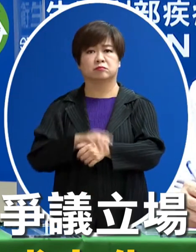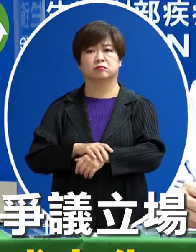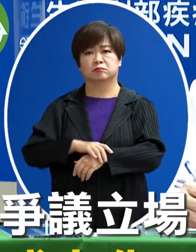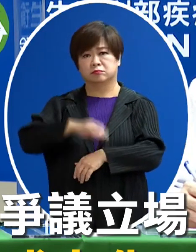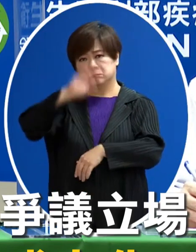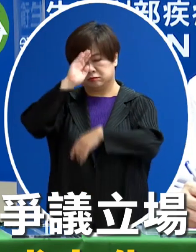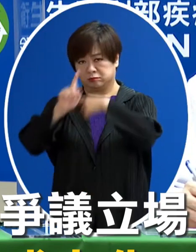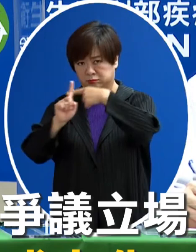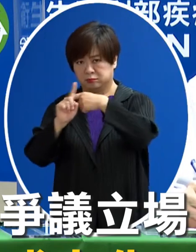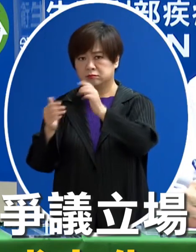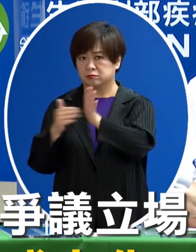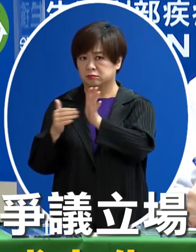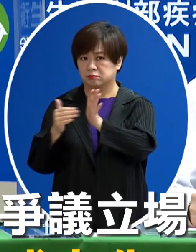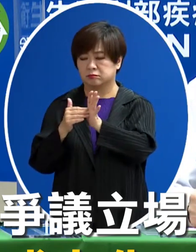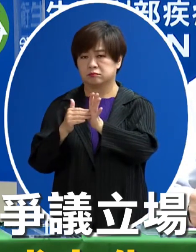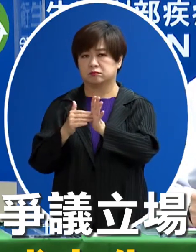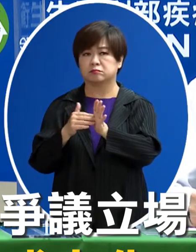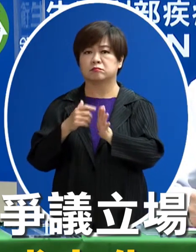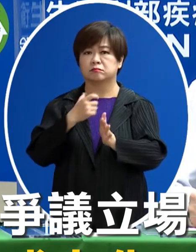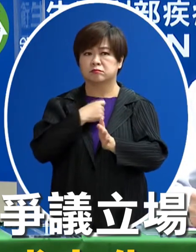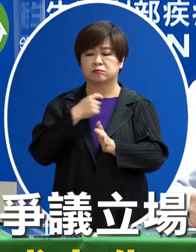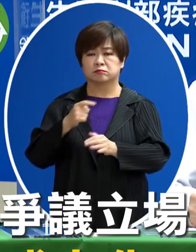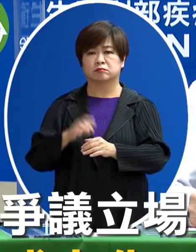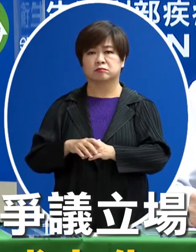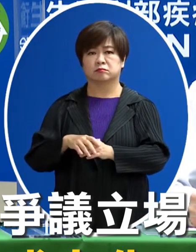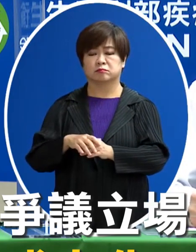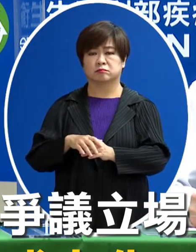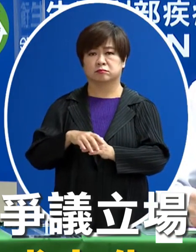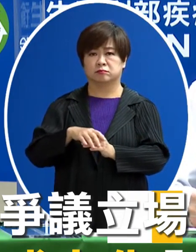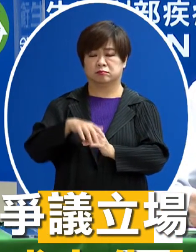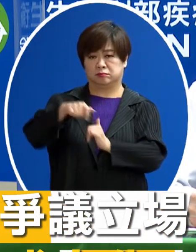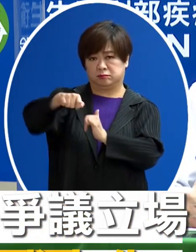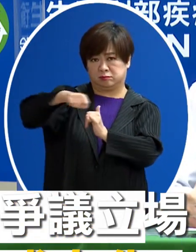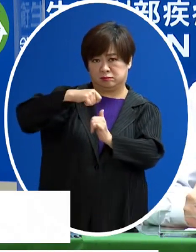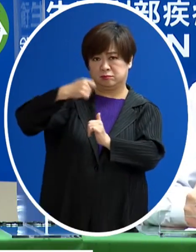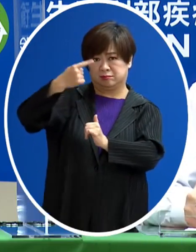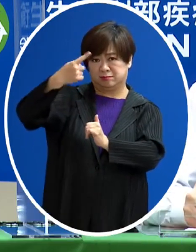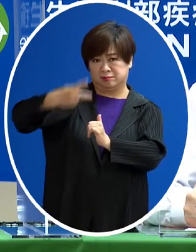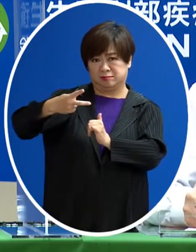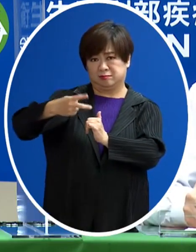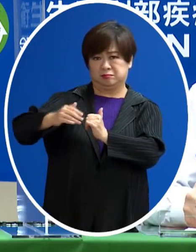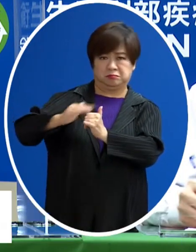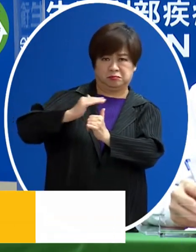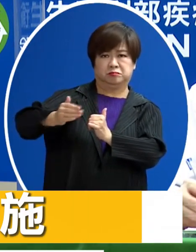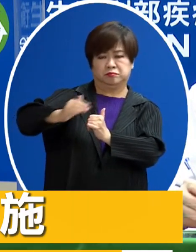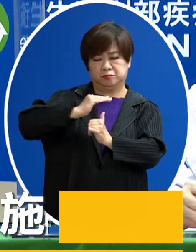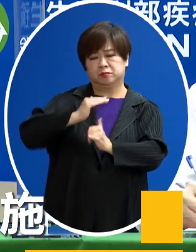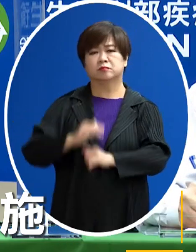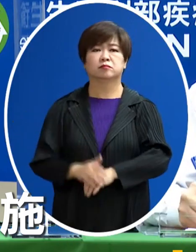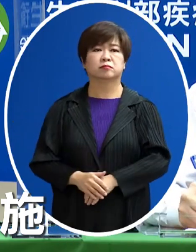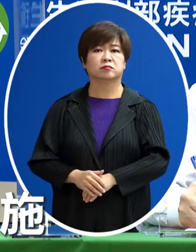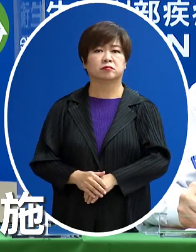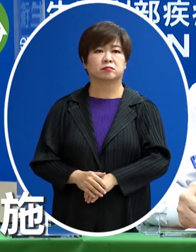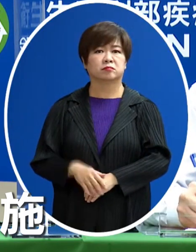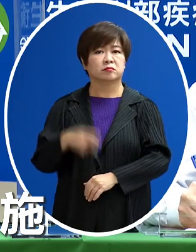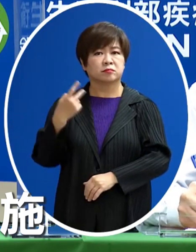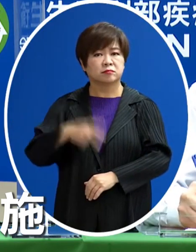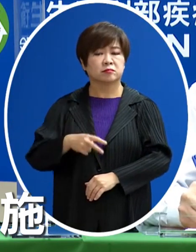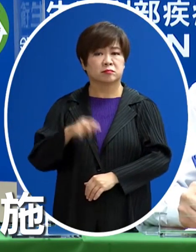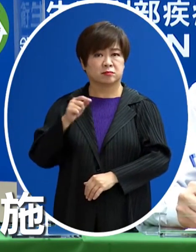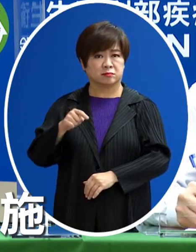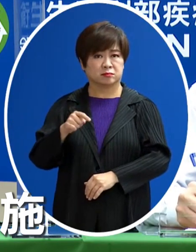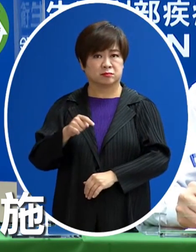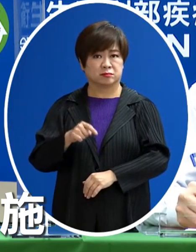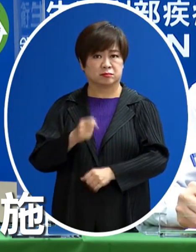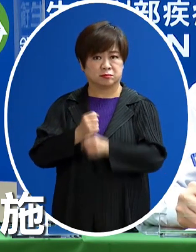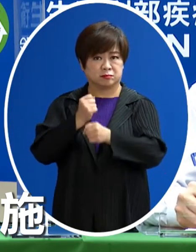后，他必须要在2层的尸袋。那在封2层的过程里面，其实也有一些清消的程